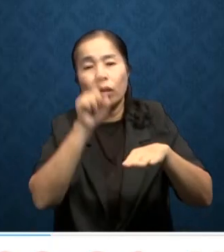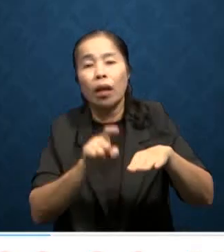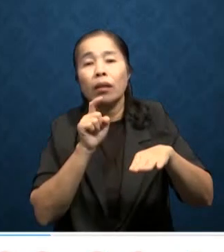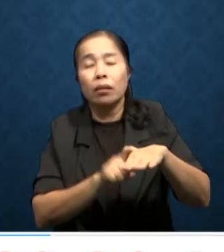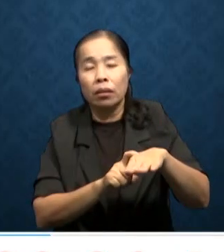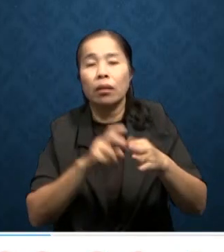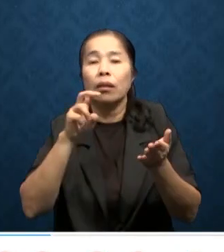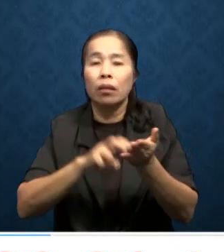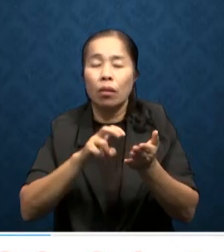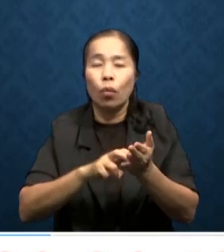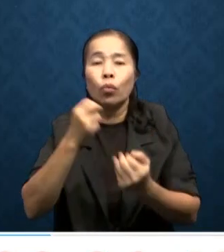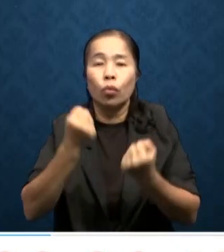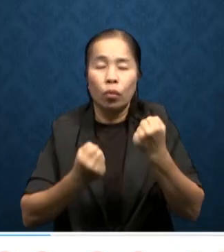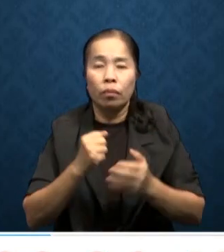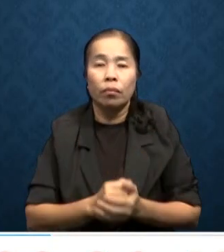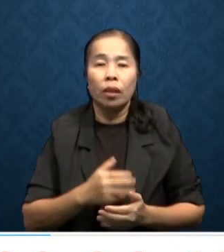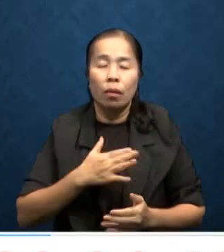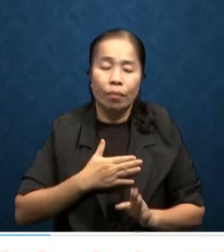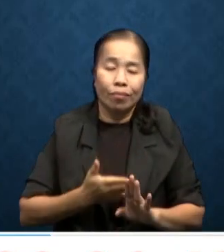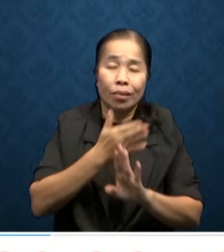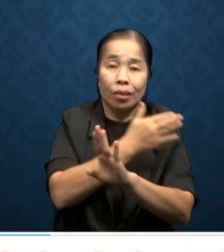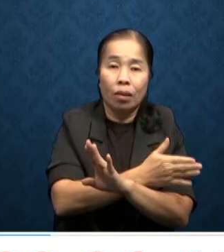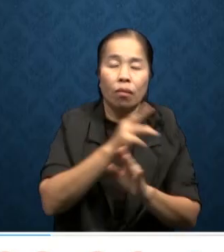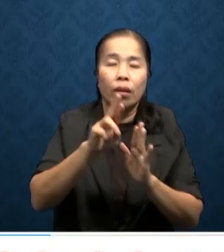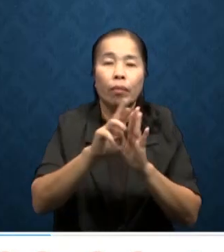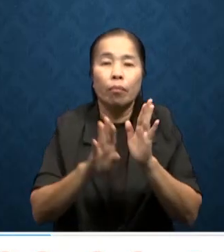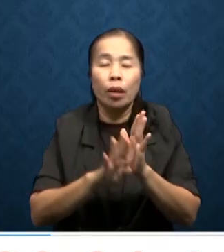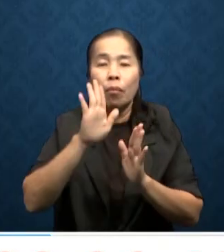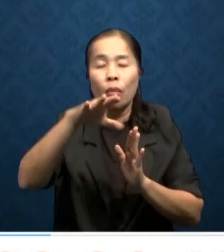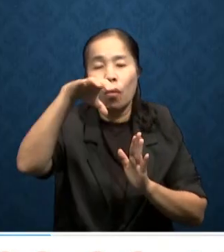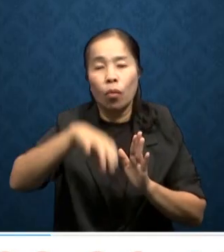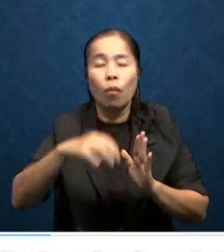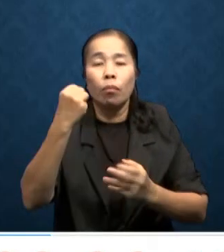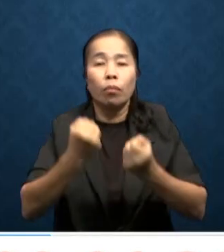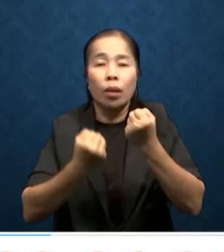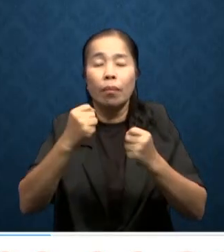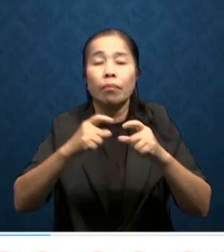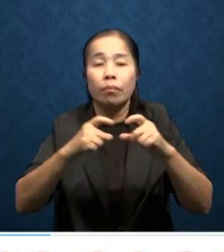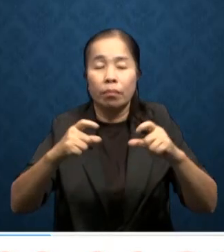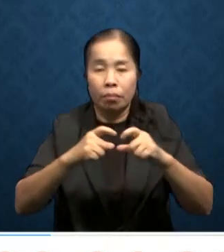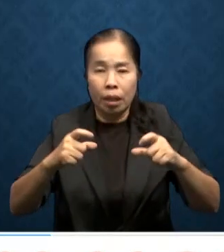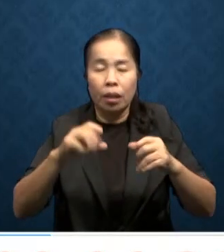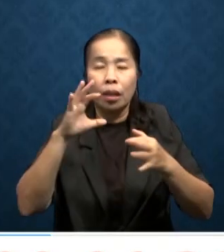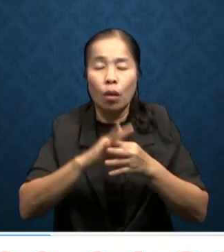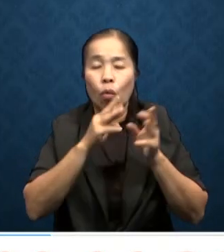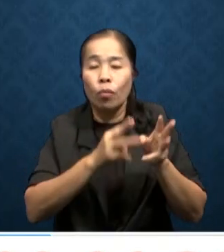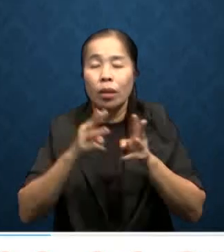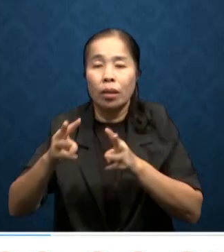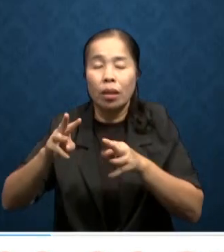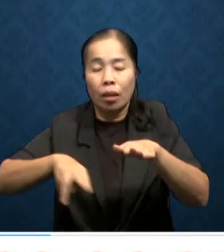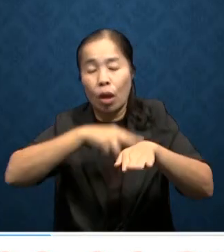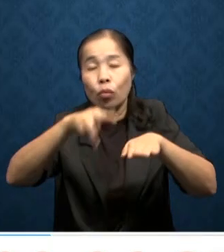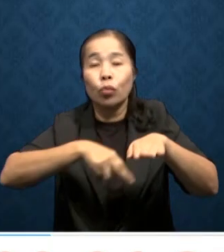สภาพรถนั้นดิฉันได้ย้อนดูระเบียบกบกรมการขนส่งทางบทบอกว่าด้วยการตรวจสอบรถของพนักงาน